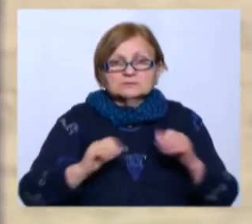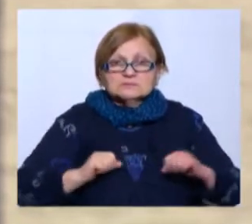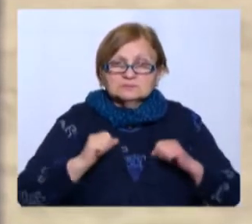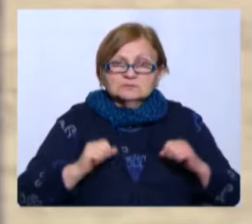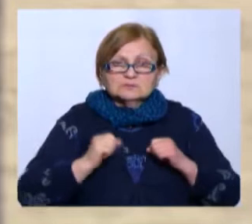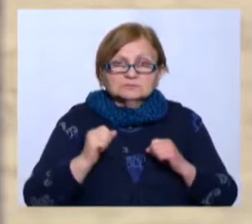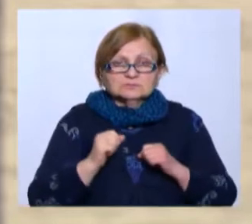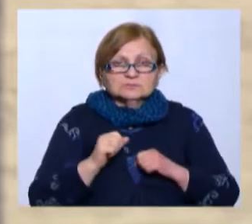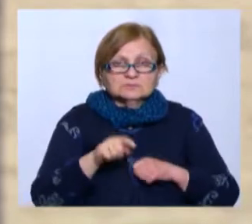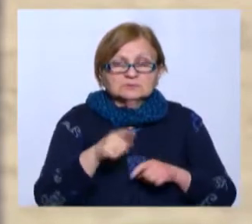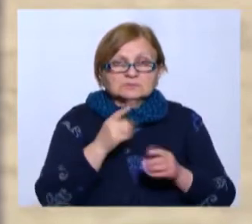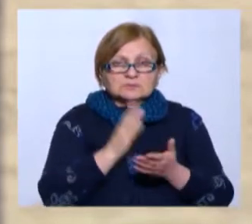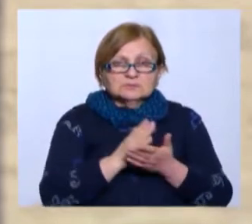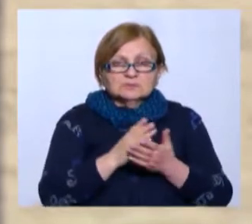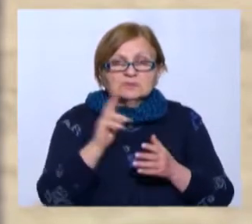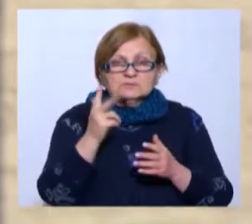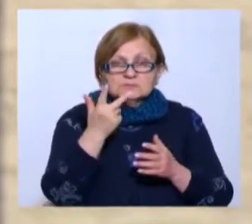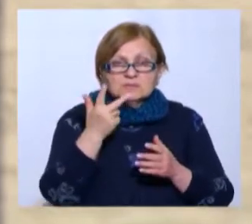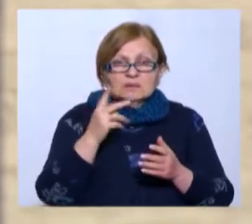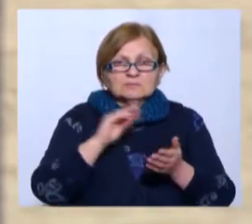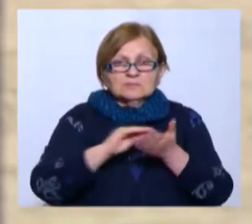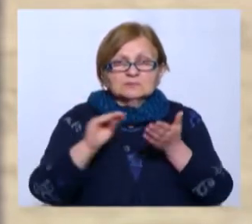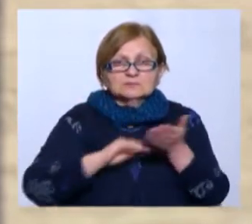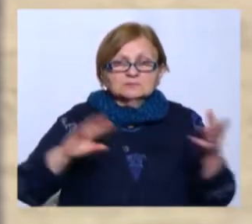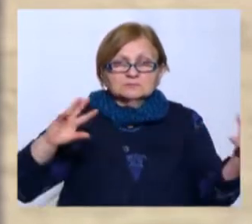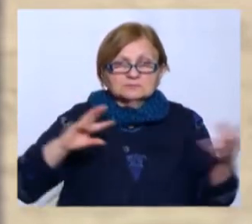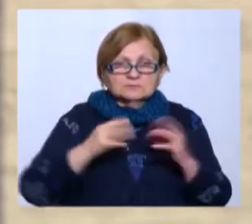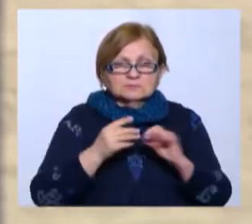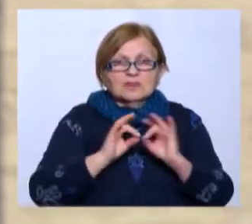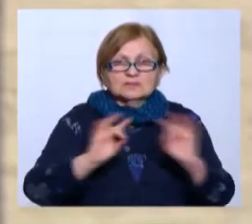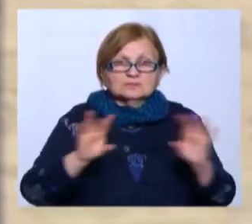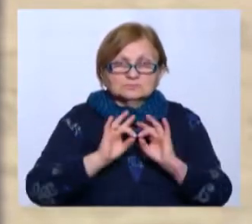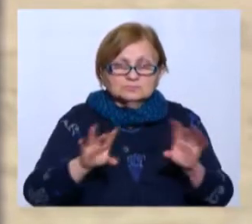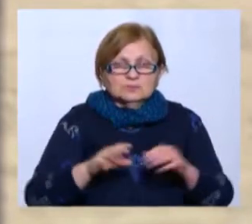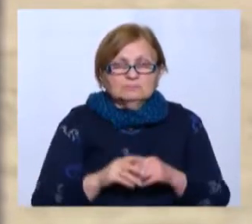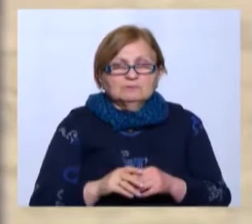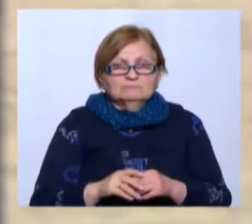სავარჯიშოს. ეს არის სამი ნაწარმოების შემაჯამებელი თხზულება.